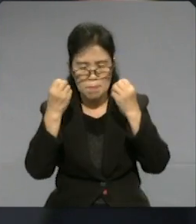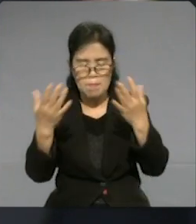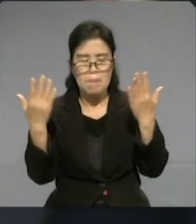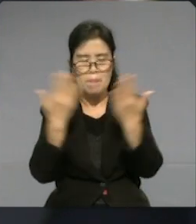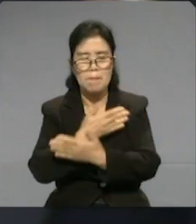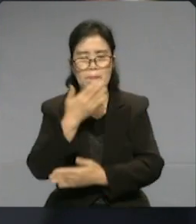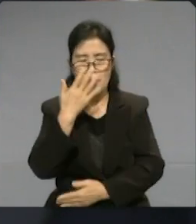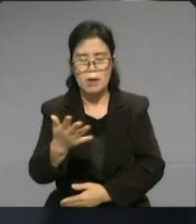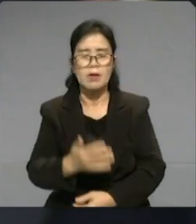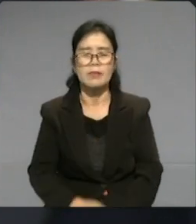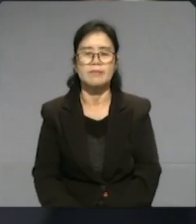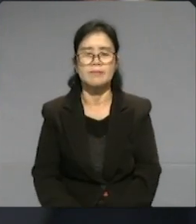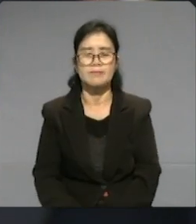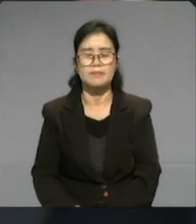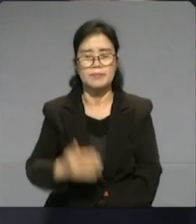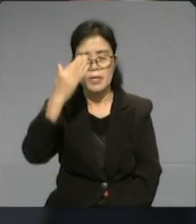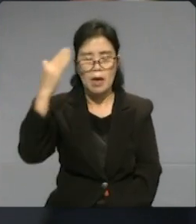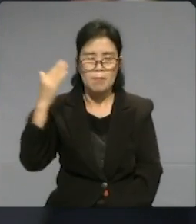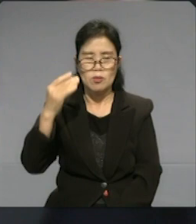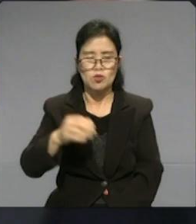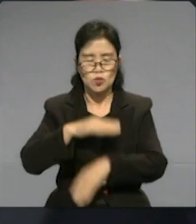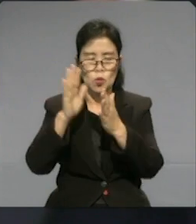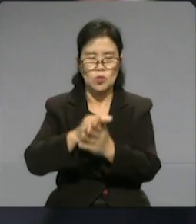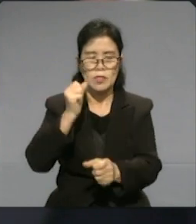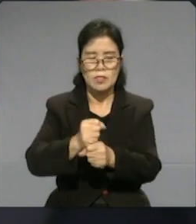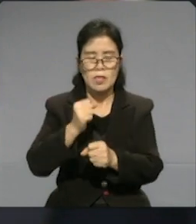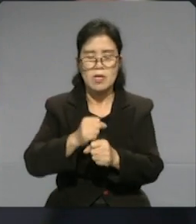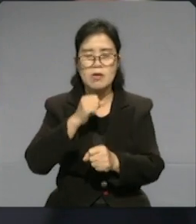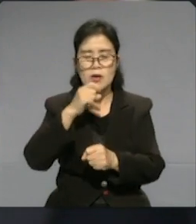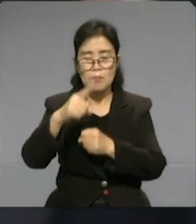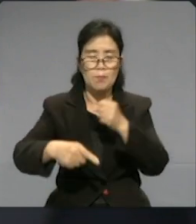확신합니다. 대한민국 GDP를 연평균